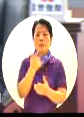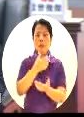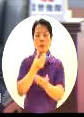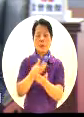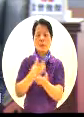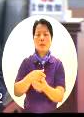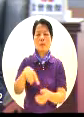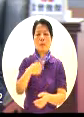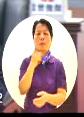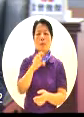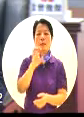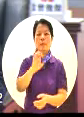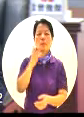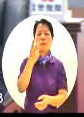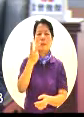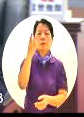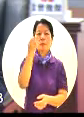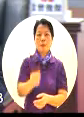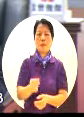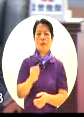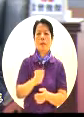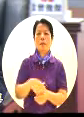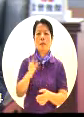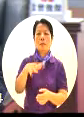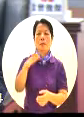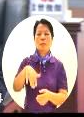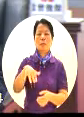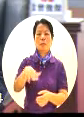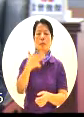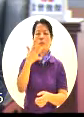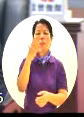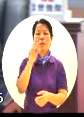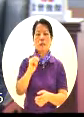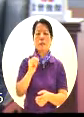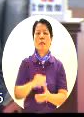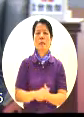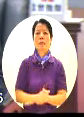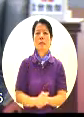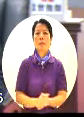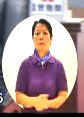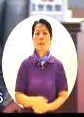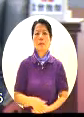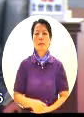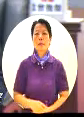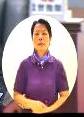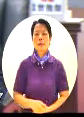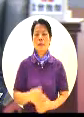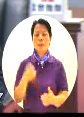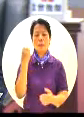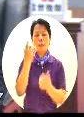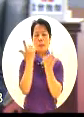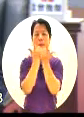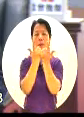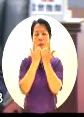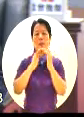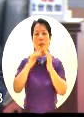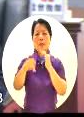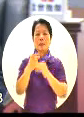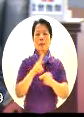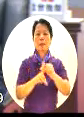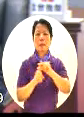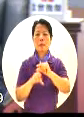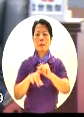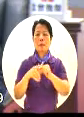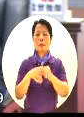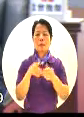是192亿哈5800万哈。那新北市的部分、台中市的部